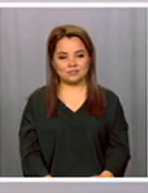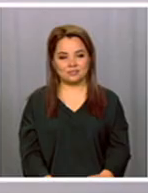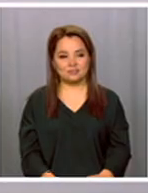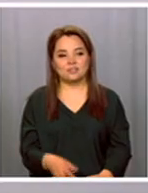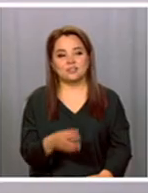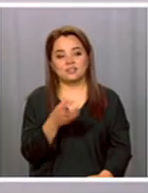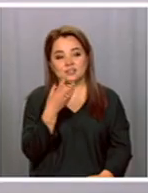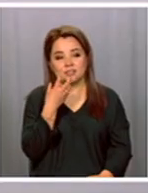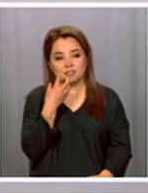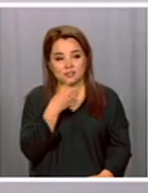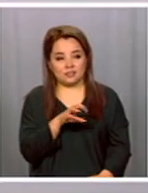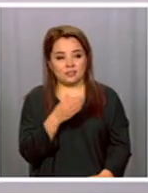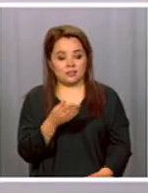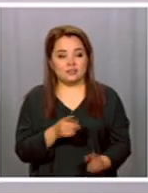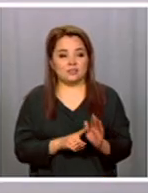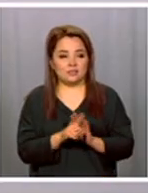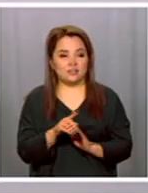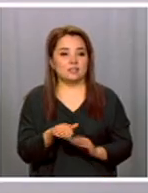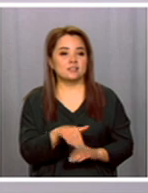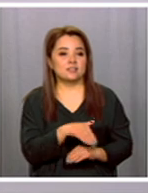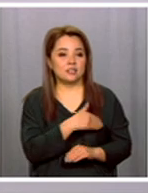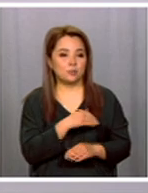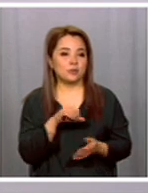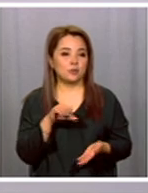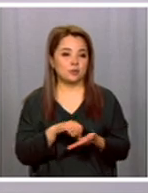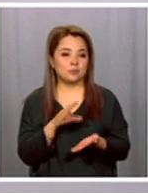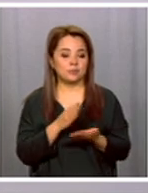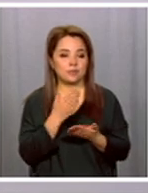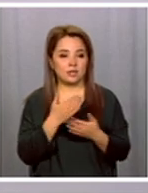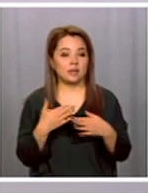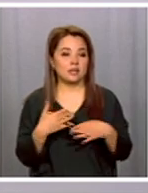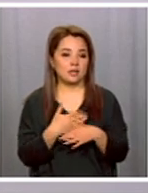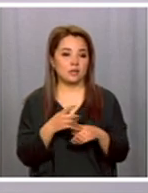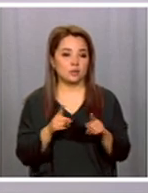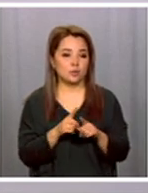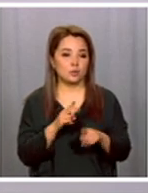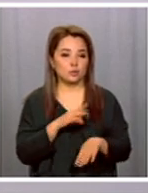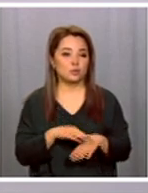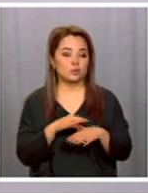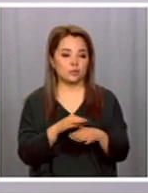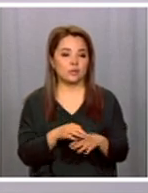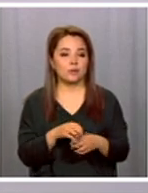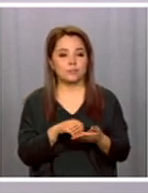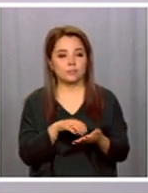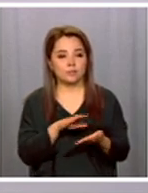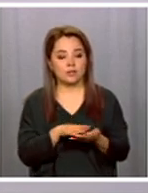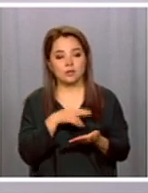Қыздырған кезде, яғни температураның қатысында біз реакцияның жүру белгісін